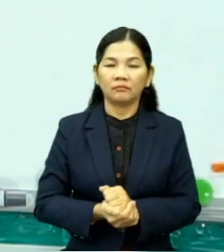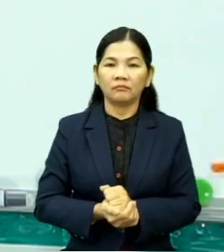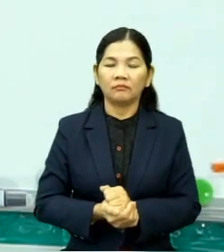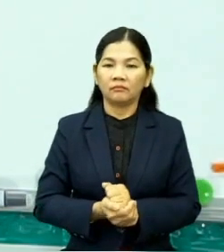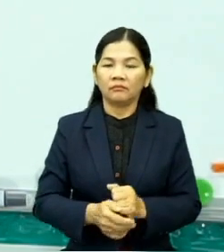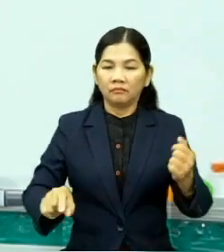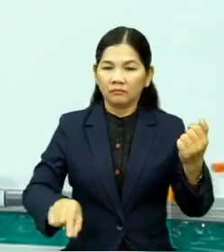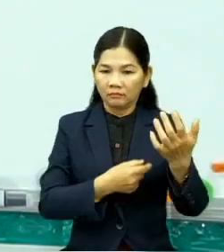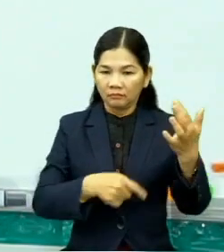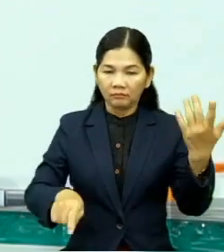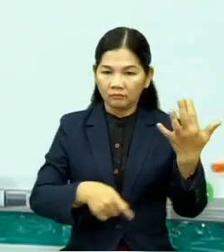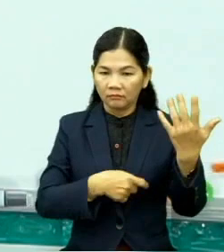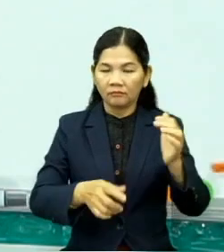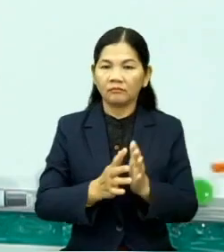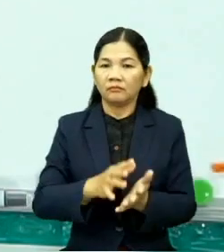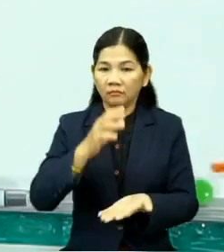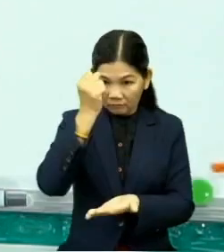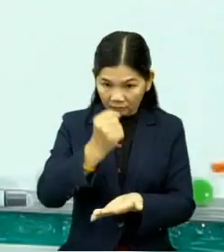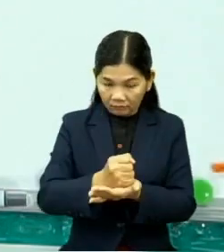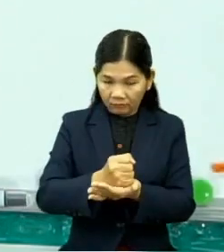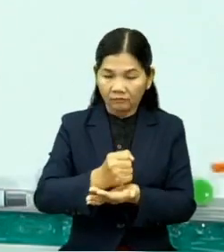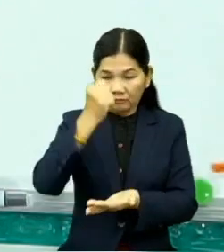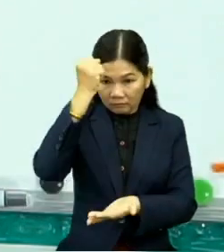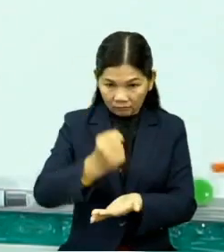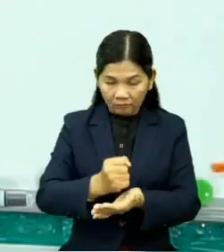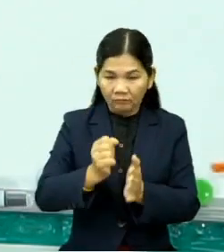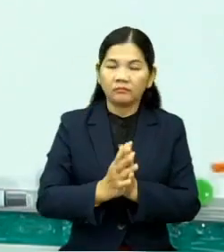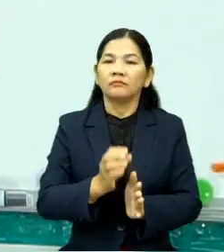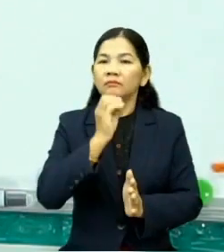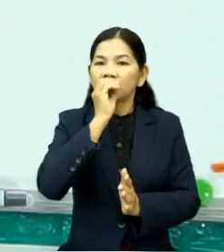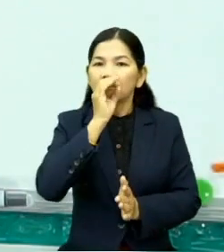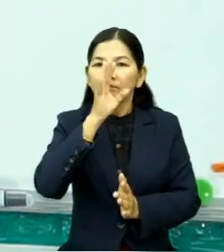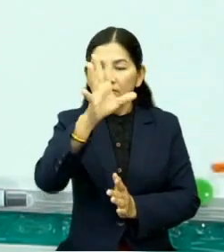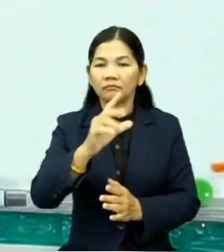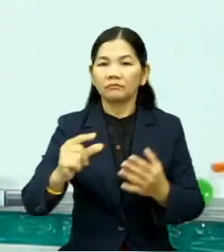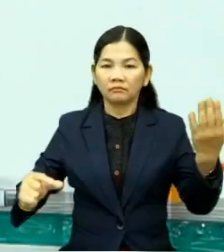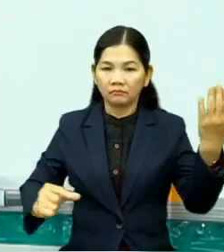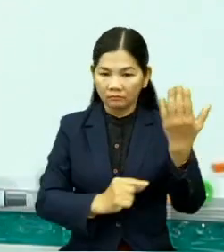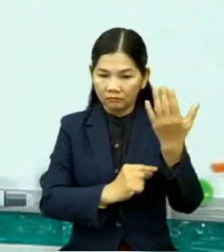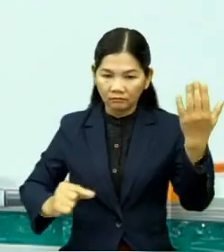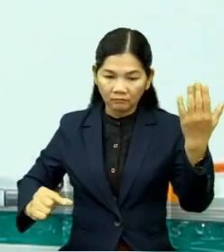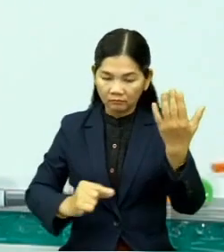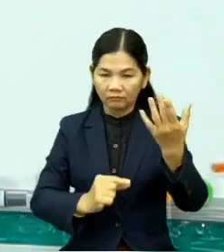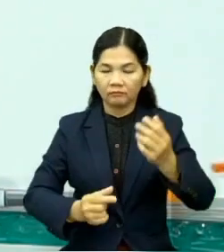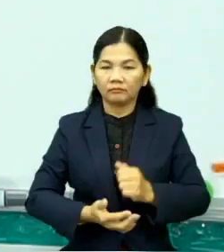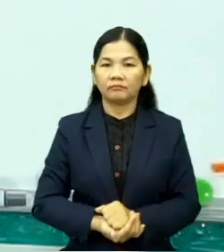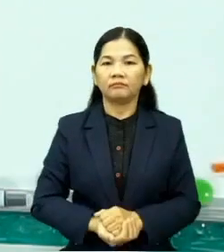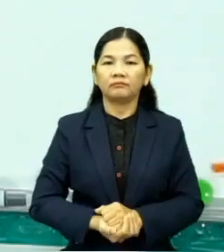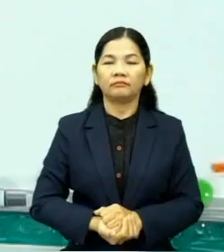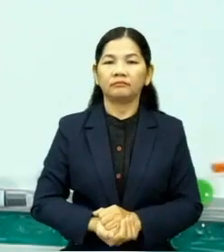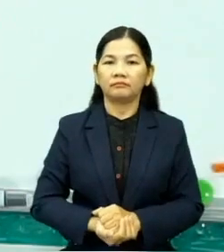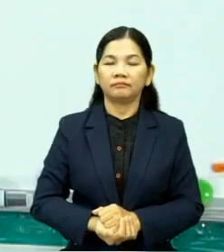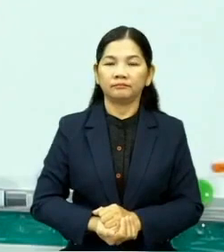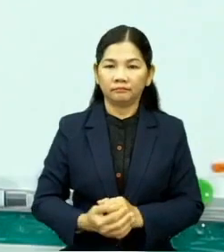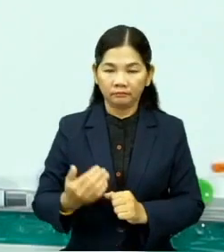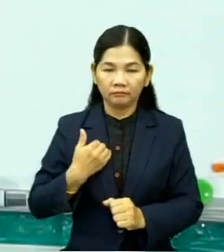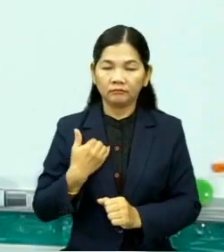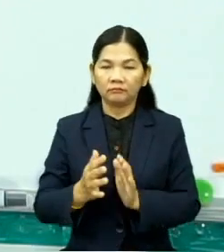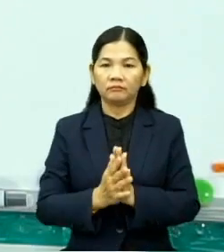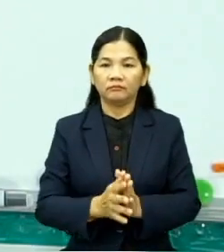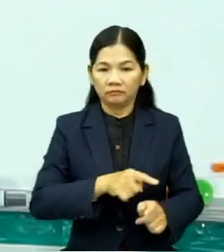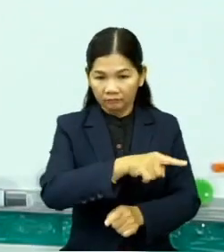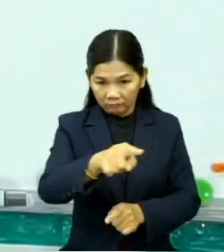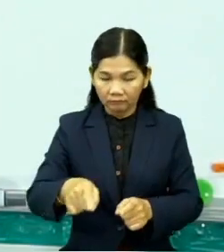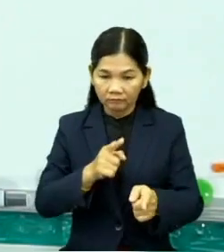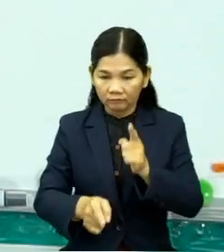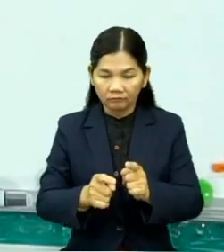ដេញដំផ្លុំកូតហើយការប្រគំប